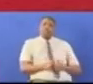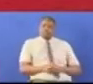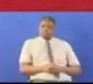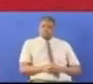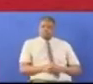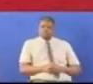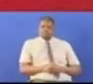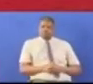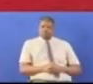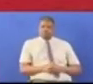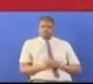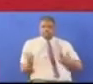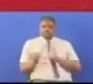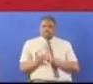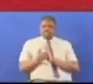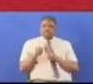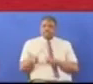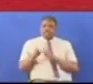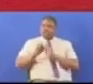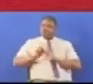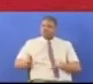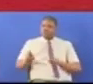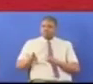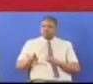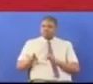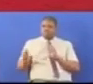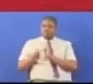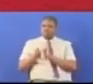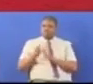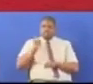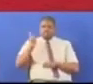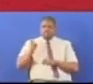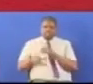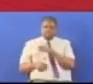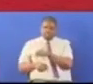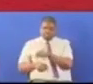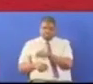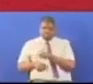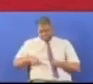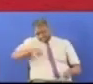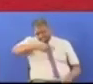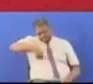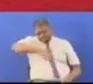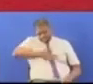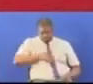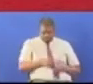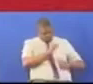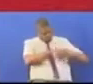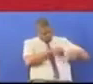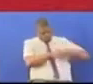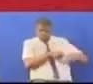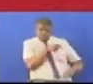hii ilikuwa haitofautishi kati ya mali asili zetu